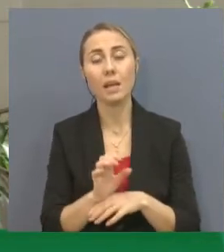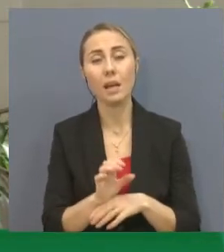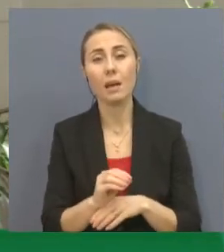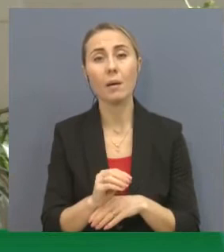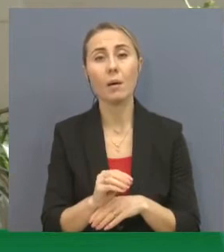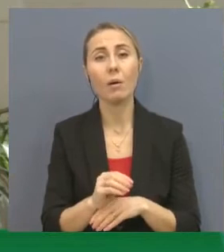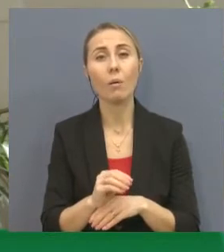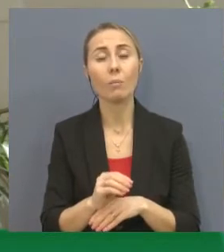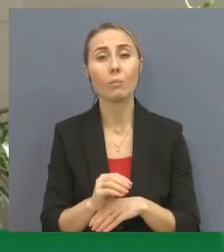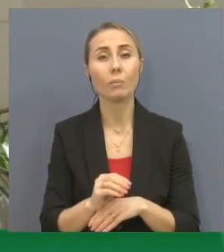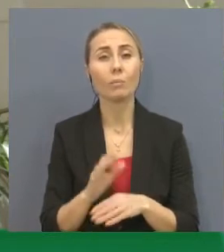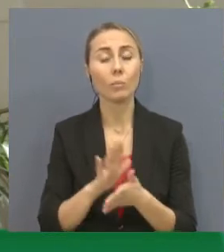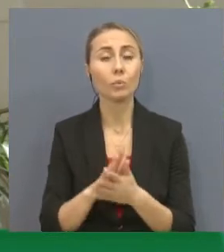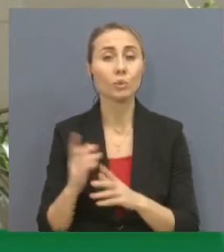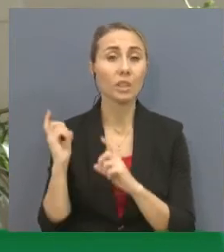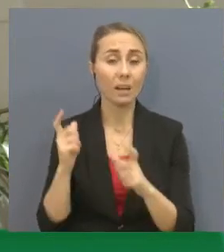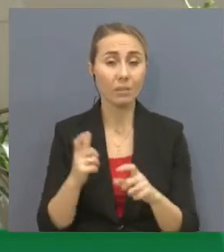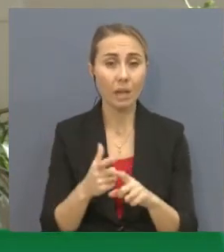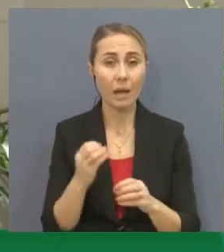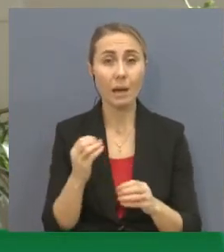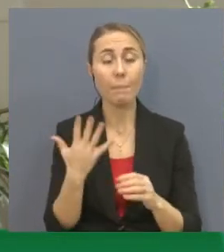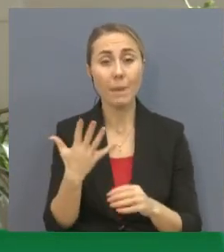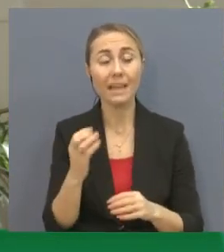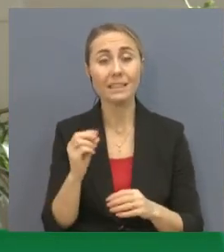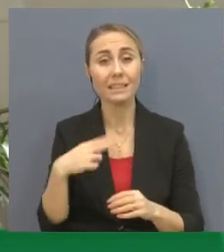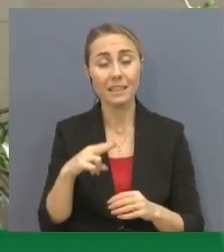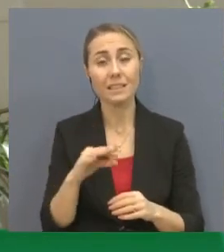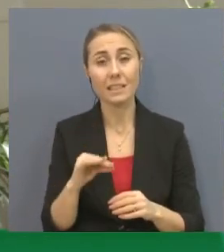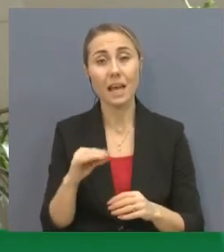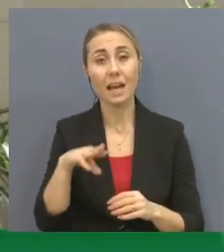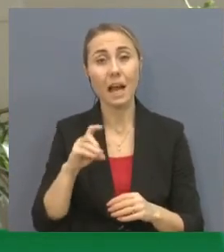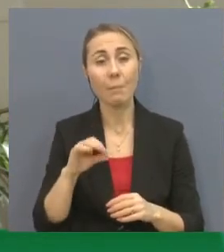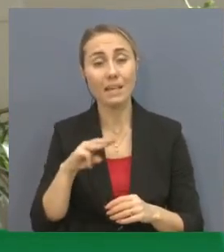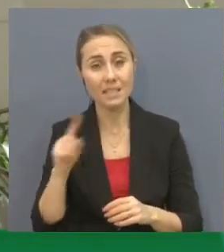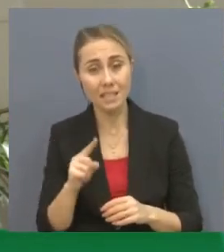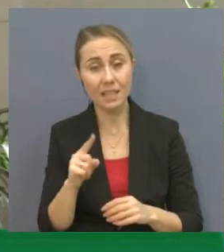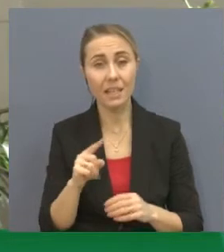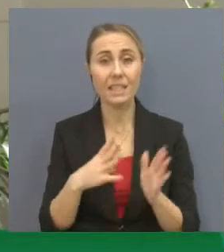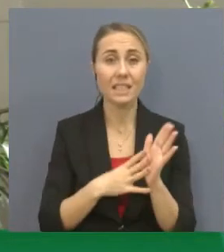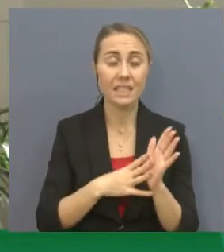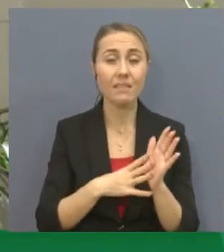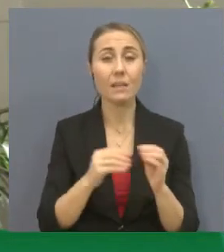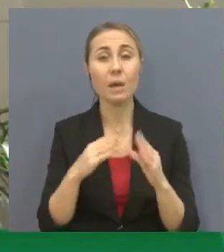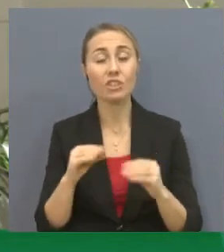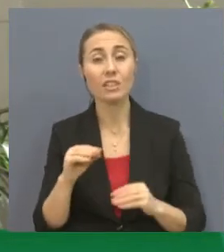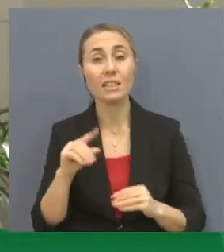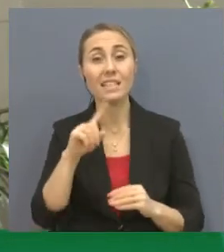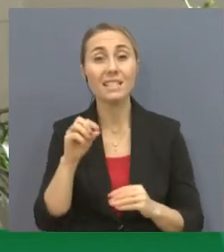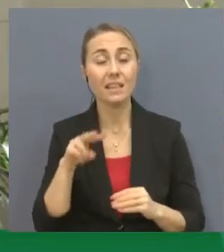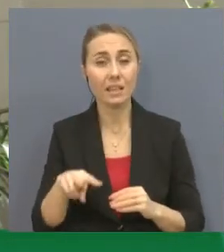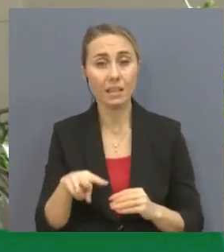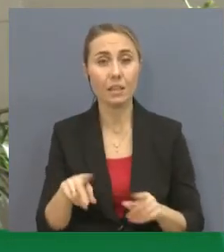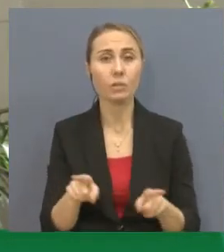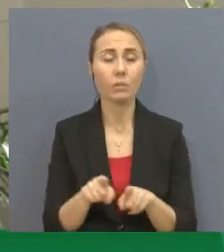5 единиц камазов и 9 единиц силы также работаем с